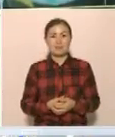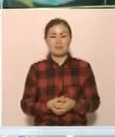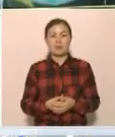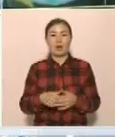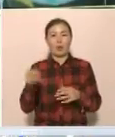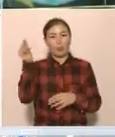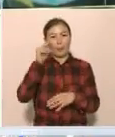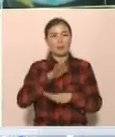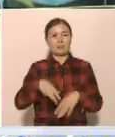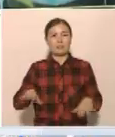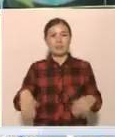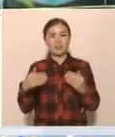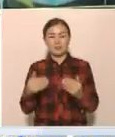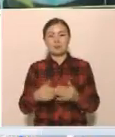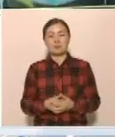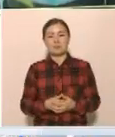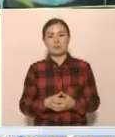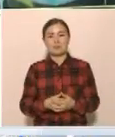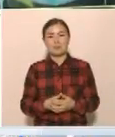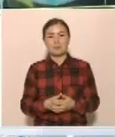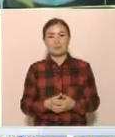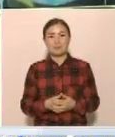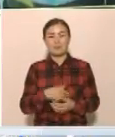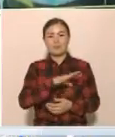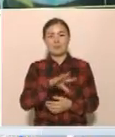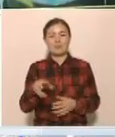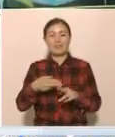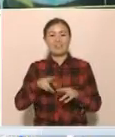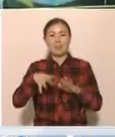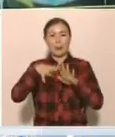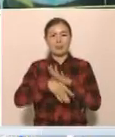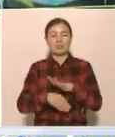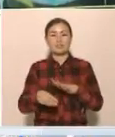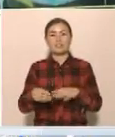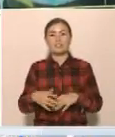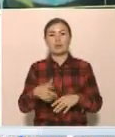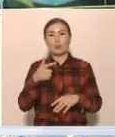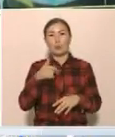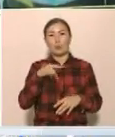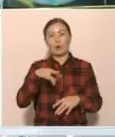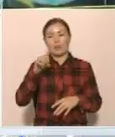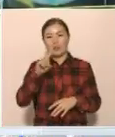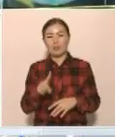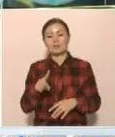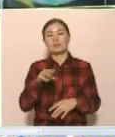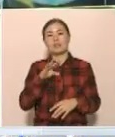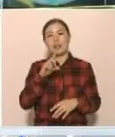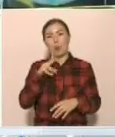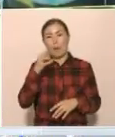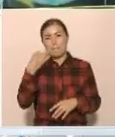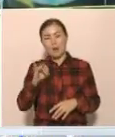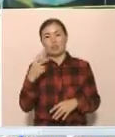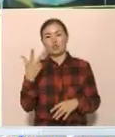оқу орталығының жүлделі орындарымен оралып отыр. Соның ішінде қалым Гүлназ және Тілеубай Заңғар 3-ші